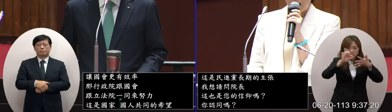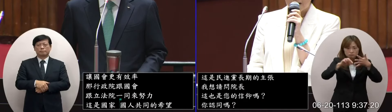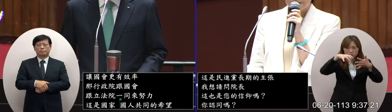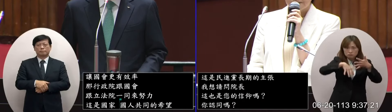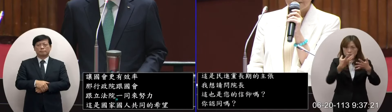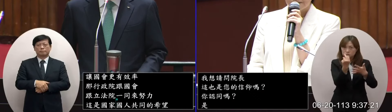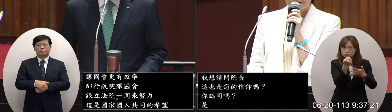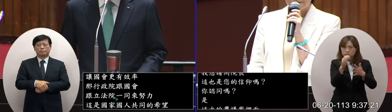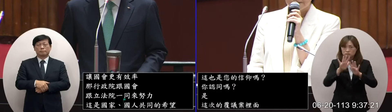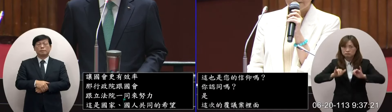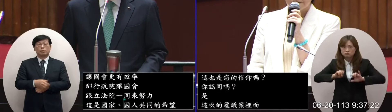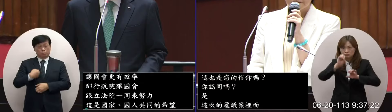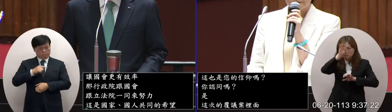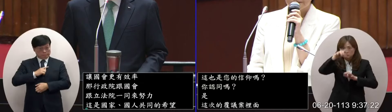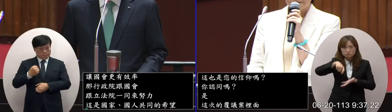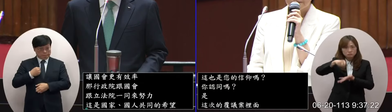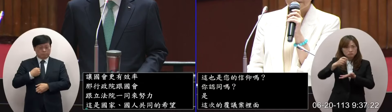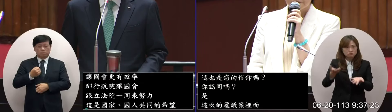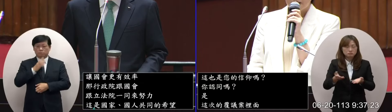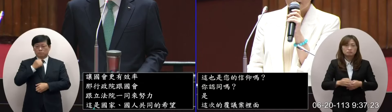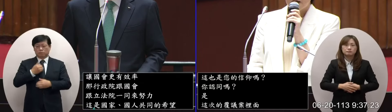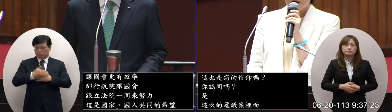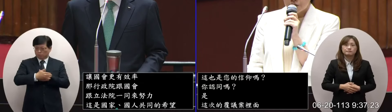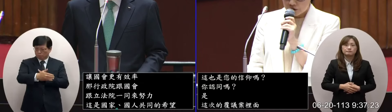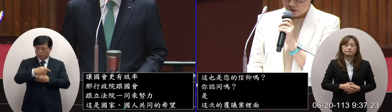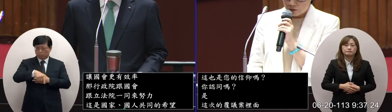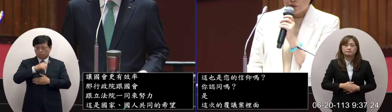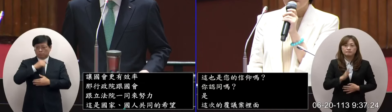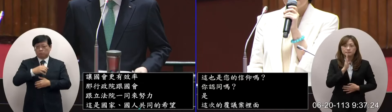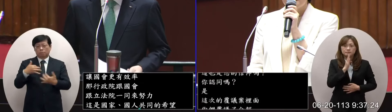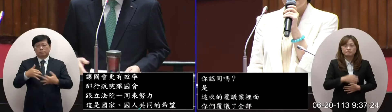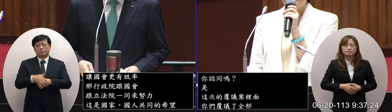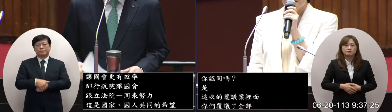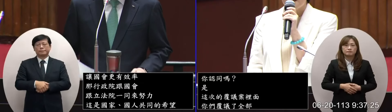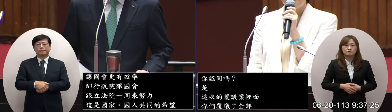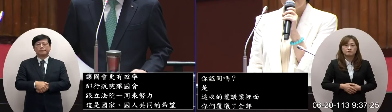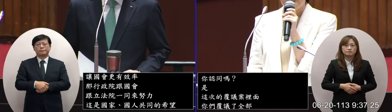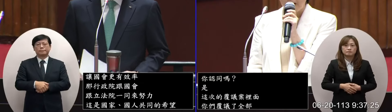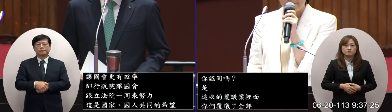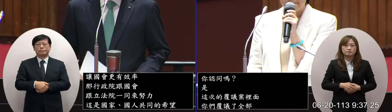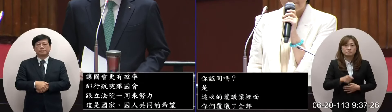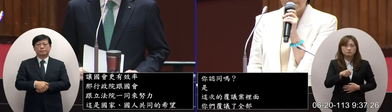吗？ 据我所知道的都是一些程序上的规定。 是，所以这一天